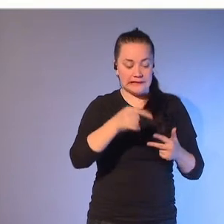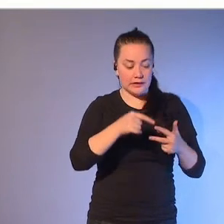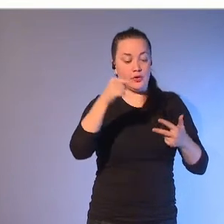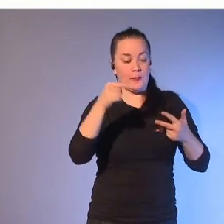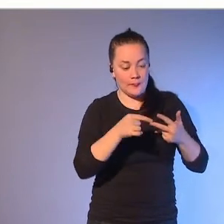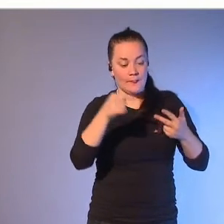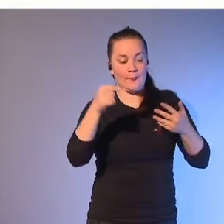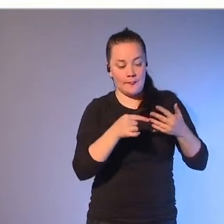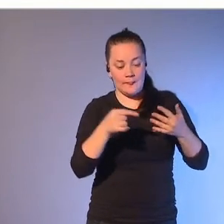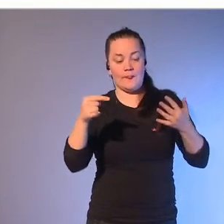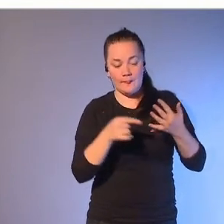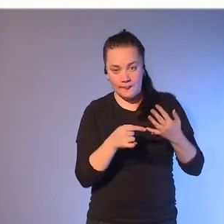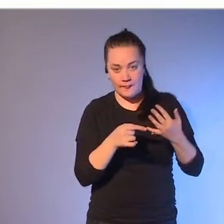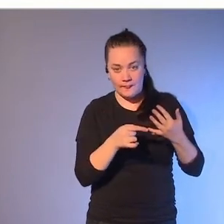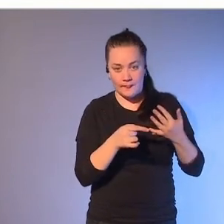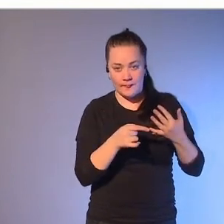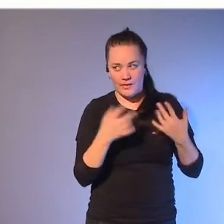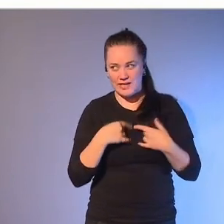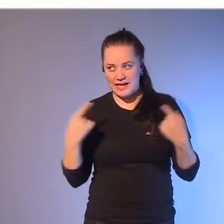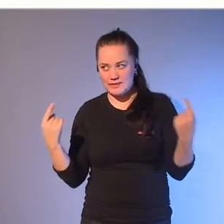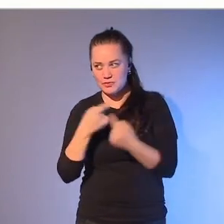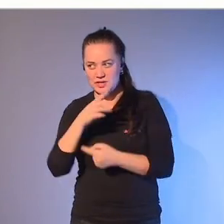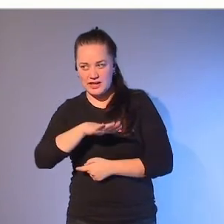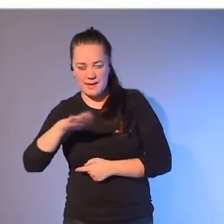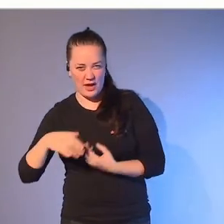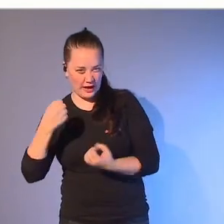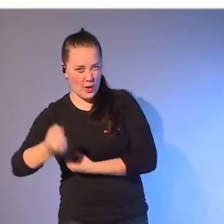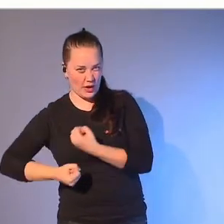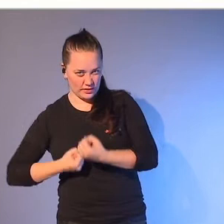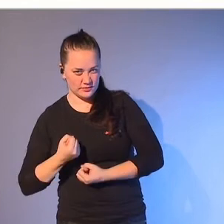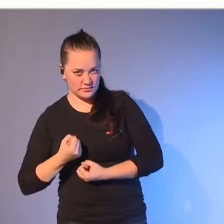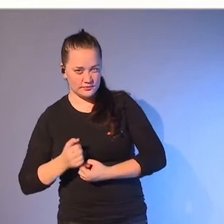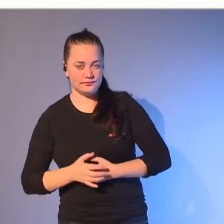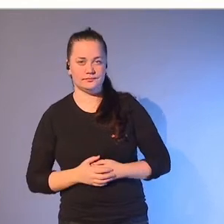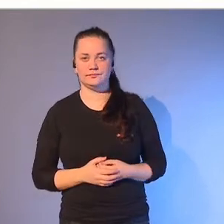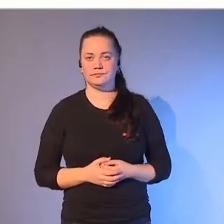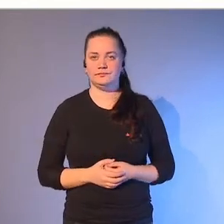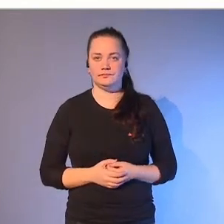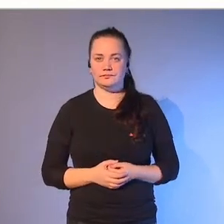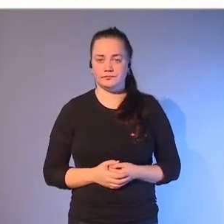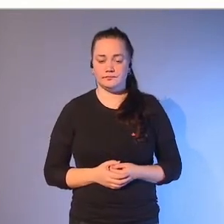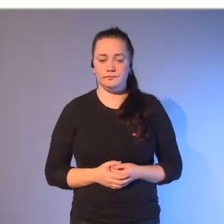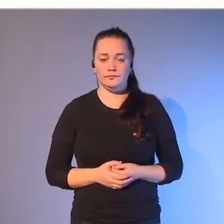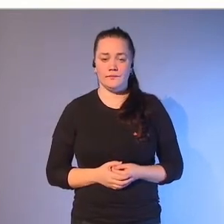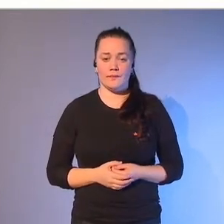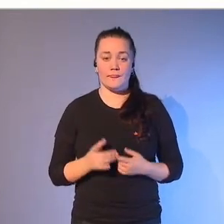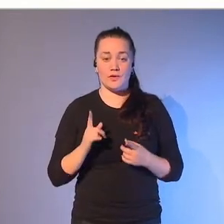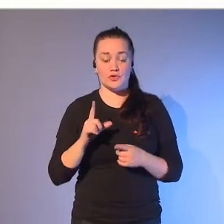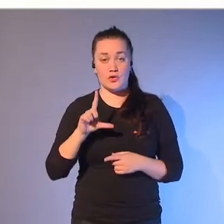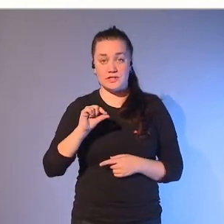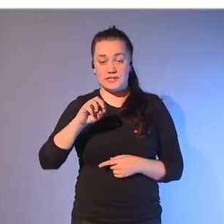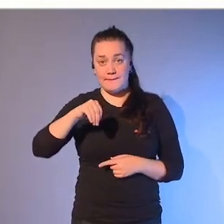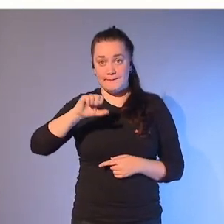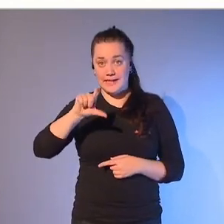trinnvis. Og det er litt i motsatt av det som ungene går da. Og så viser da smilstudien til